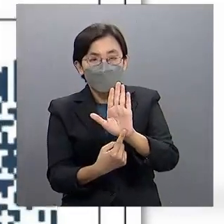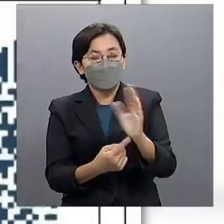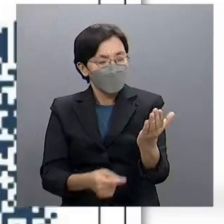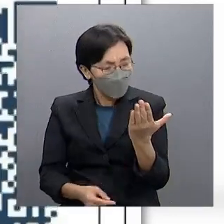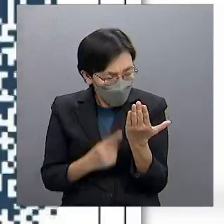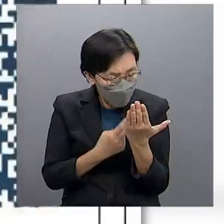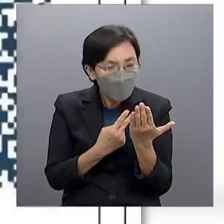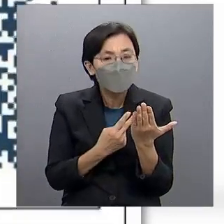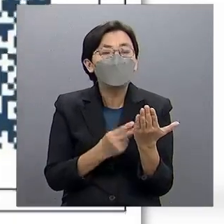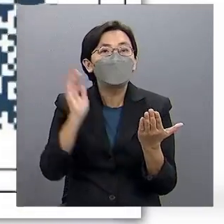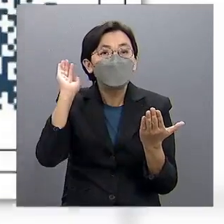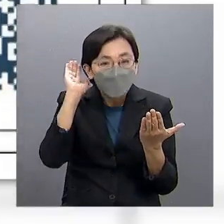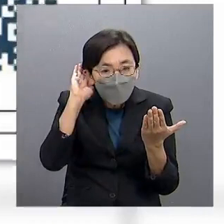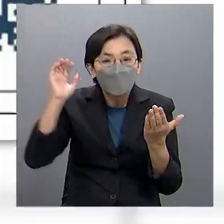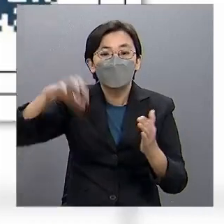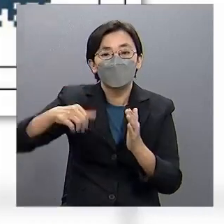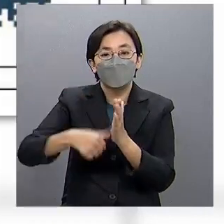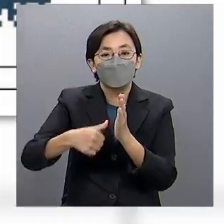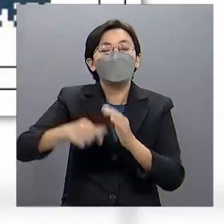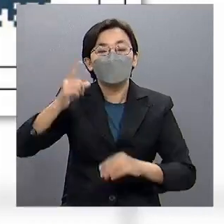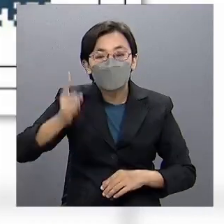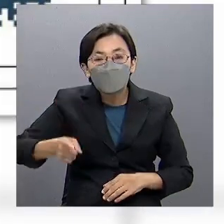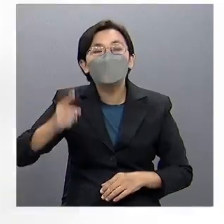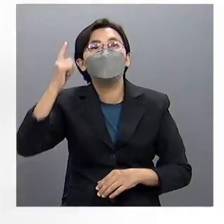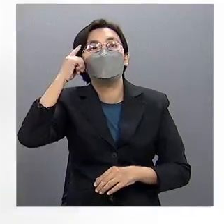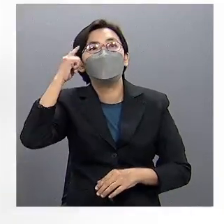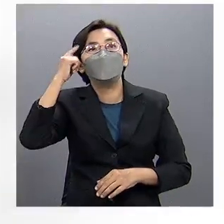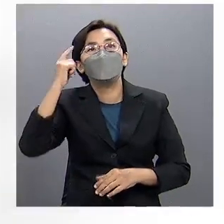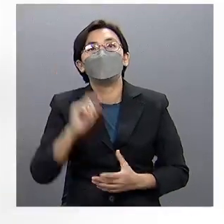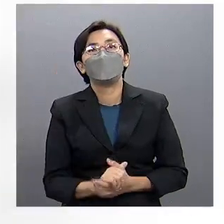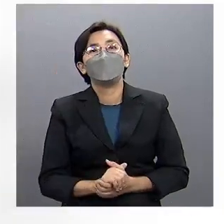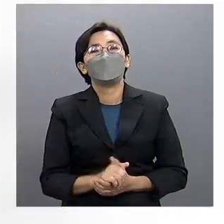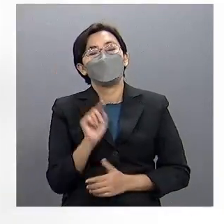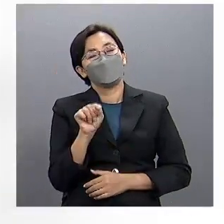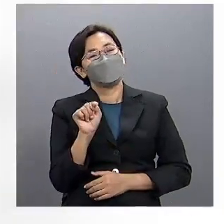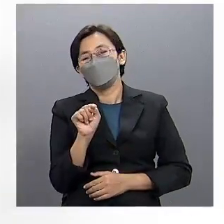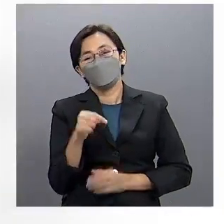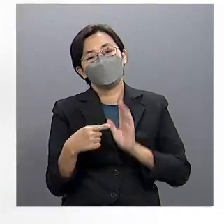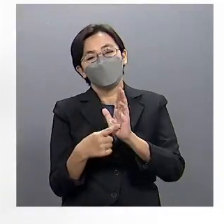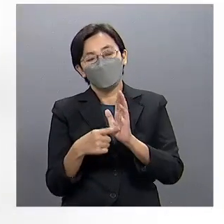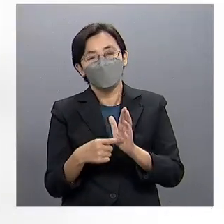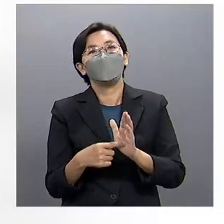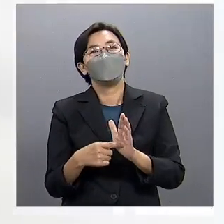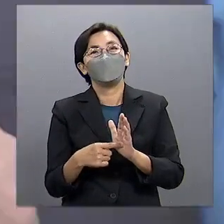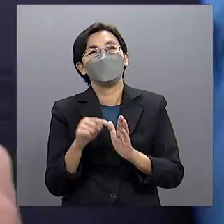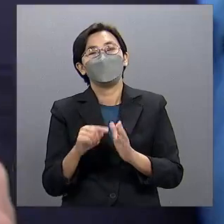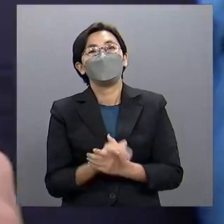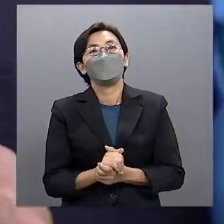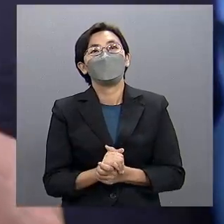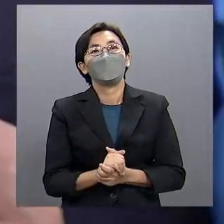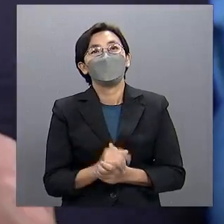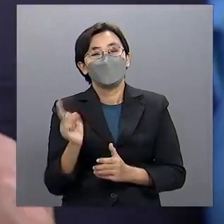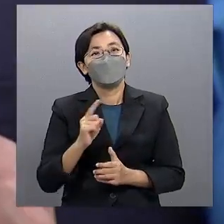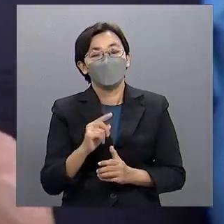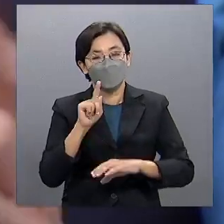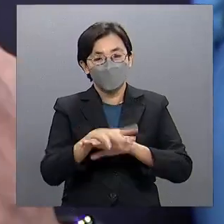ากจะเชื่อว่าเอ๊ะมันน่าจะมาจากของรัฐหรือเปล่า เนี่ยอันนี้คือเป็นตัวอย่างที่เราก๊อปปี้มาแล้วก็ปริ้นมาจากในอินเทอร์เน็ตนะครับเหมือน